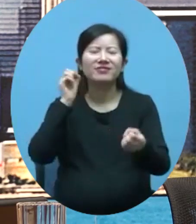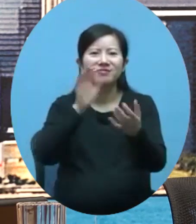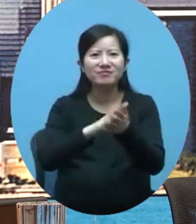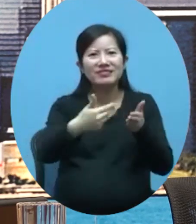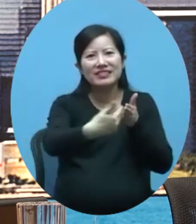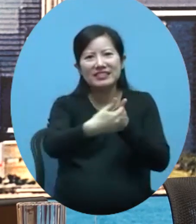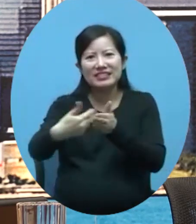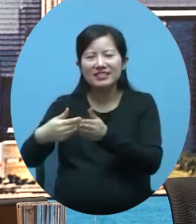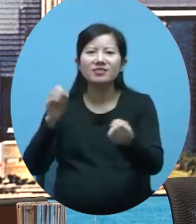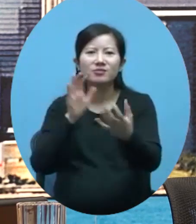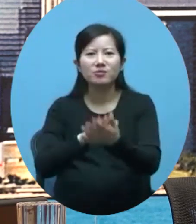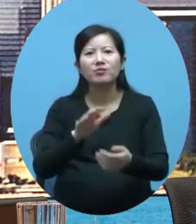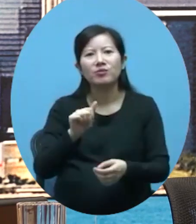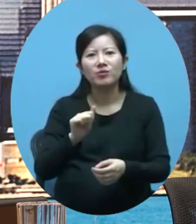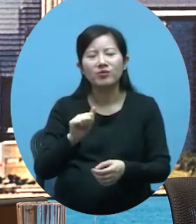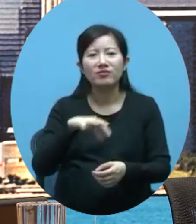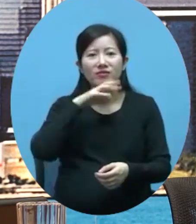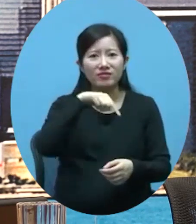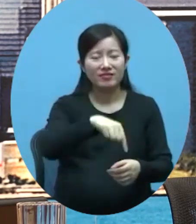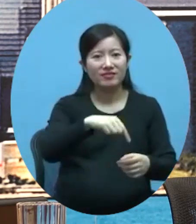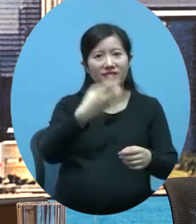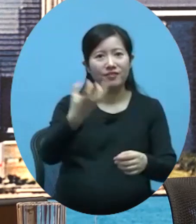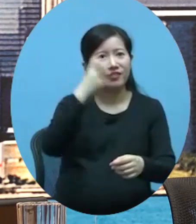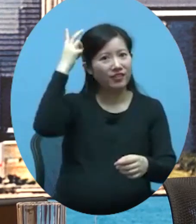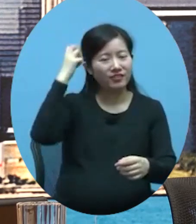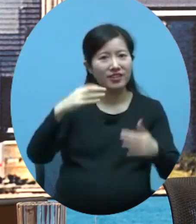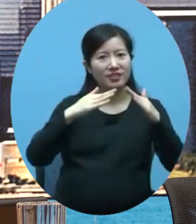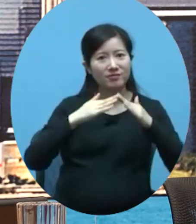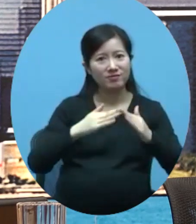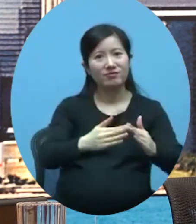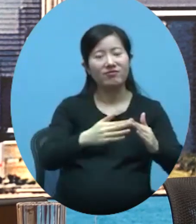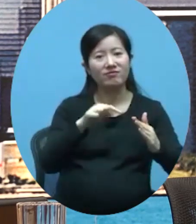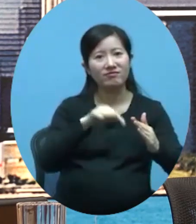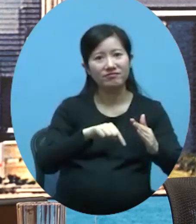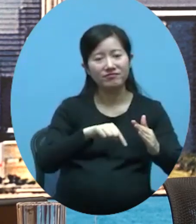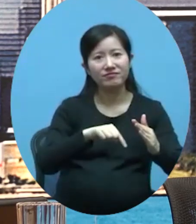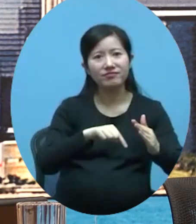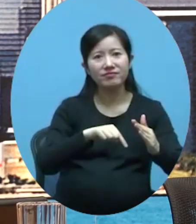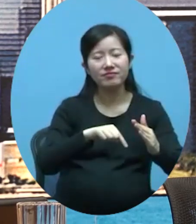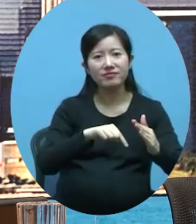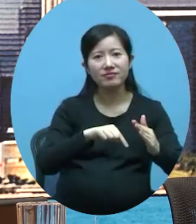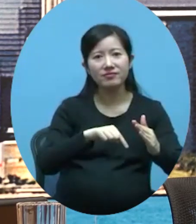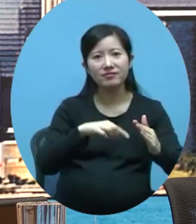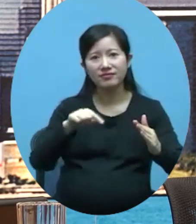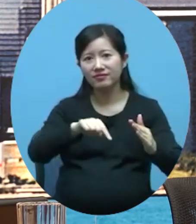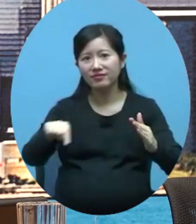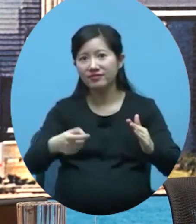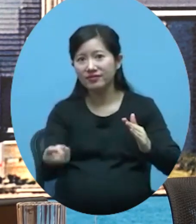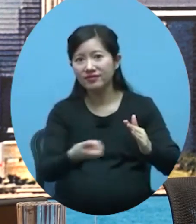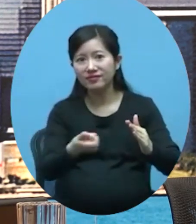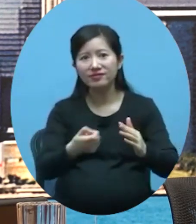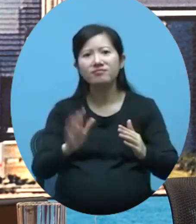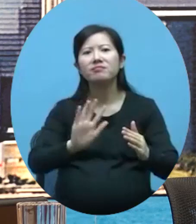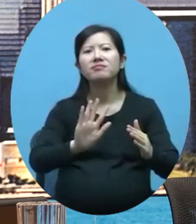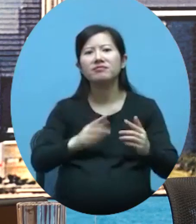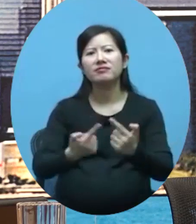播等等那這個屋苑其實相對是和其他附近的民居是遠的